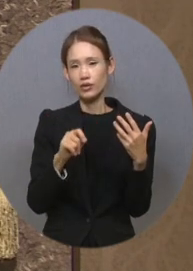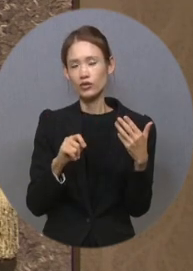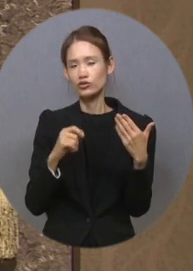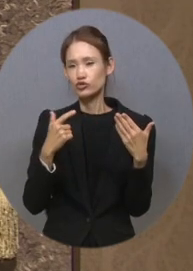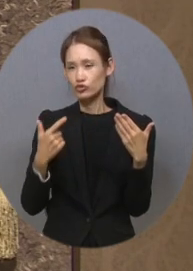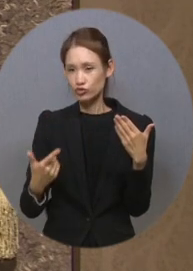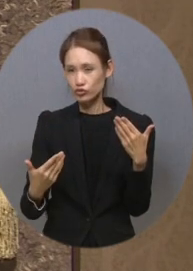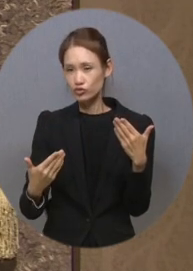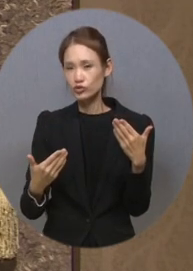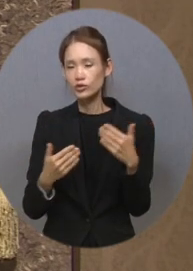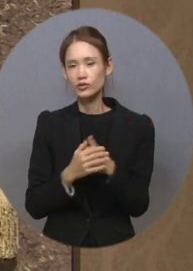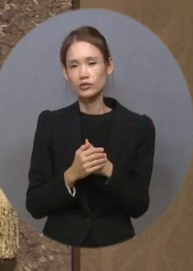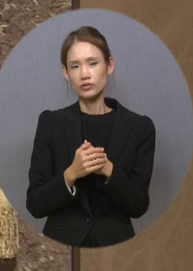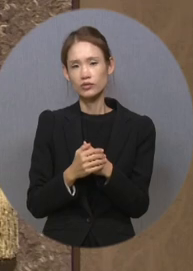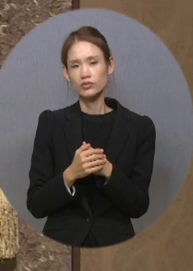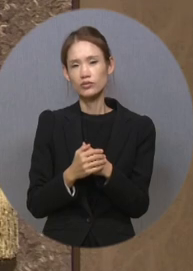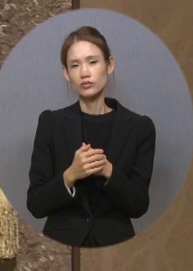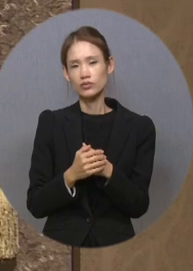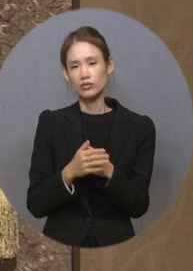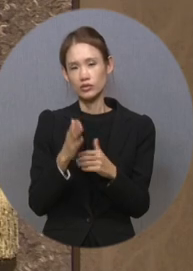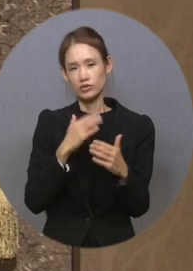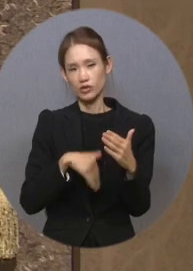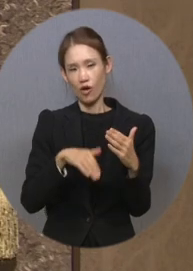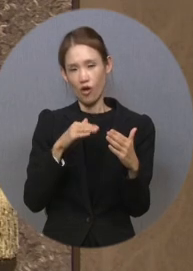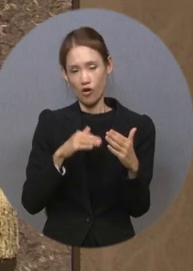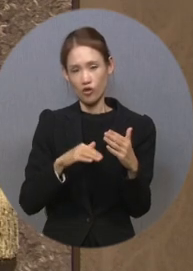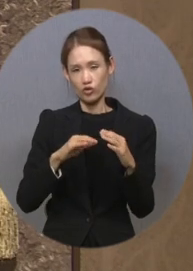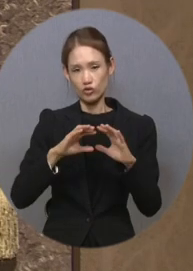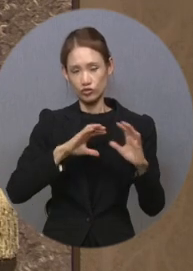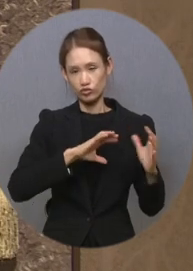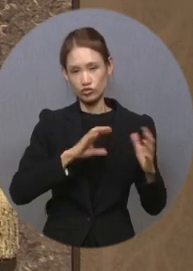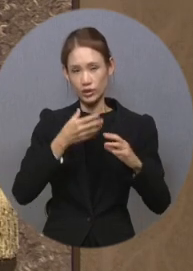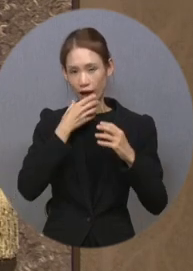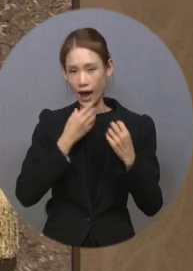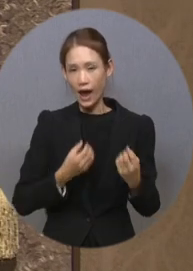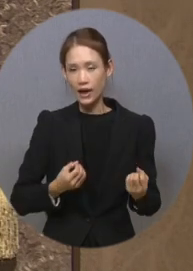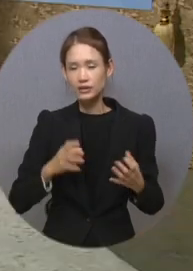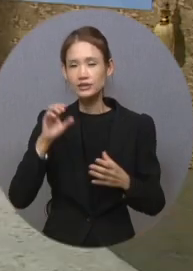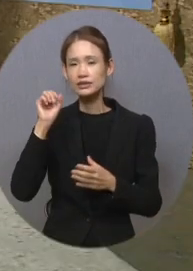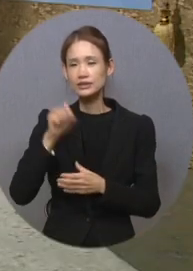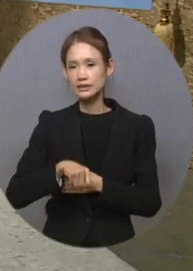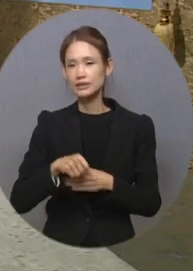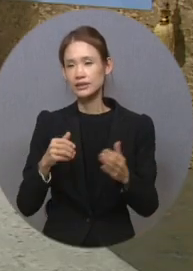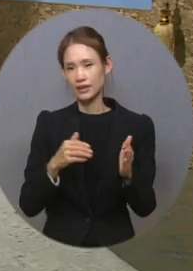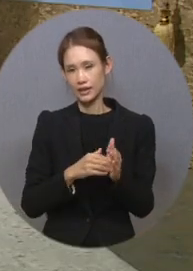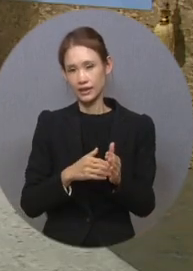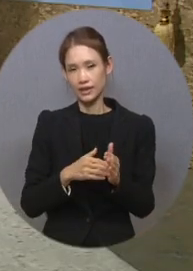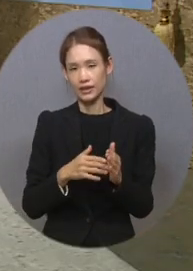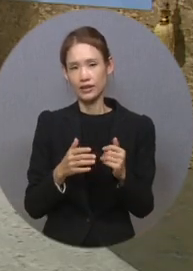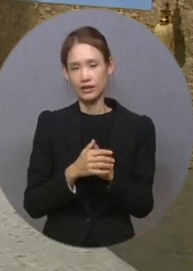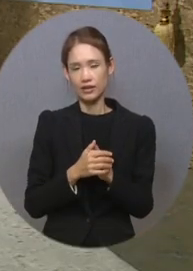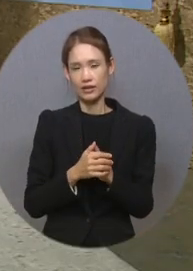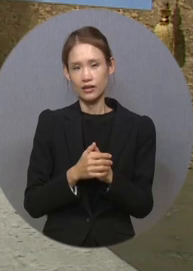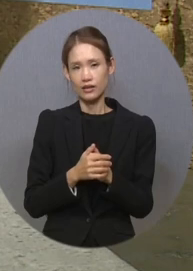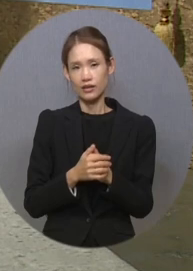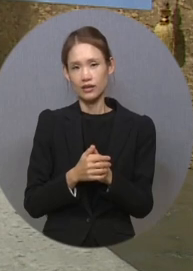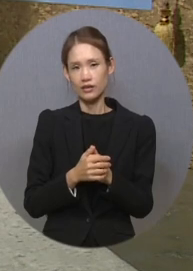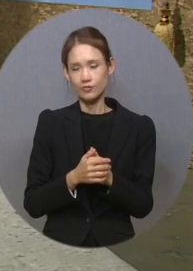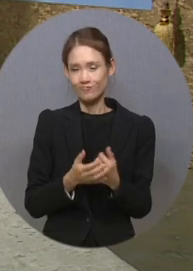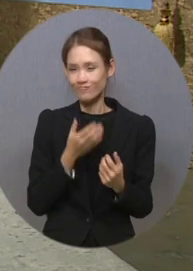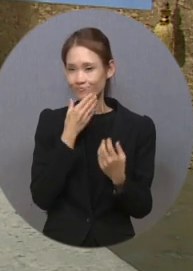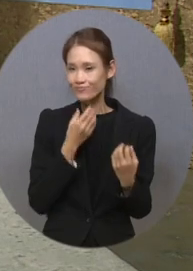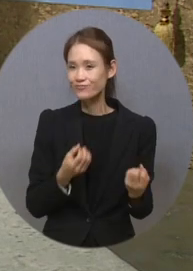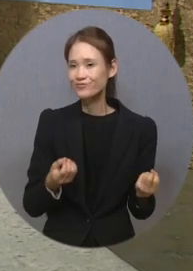8월 9일 날 정식 국제 행사로 그걸 승인을 해 주었습니다. 네. 그래서 하게 됐고요. 축하드립니다.